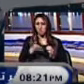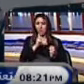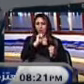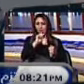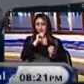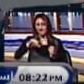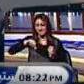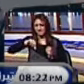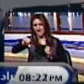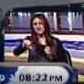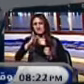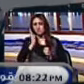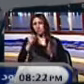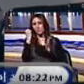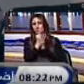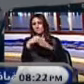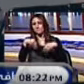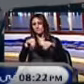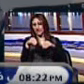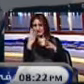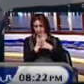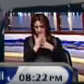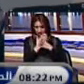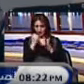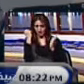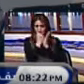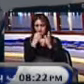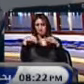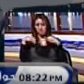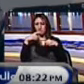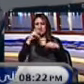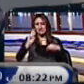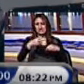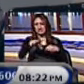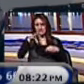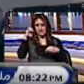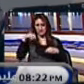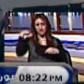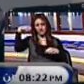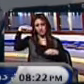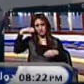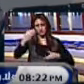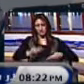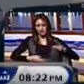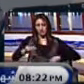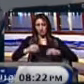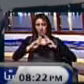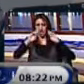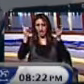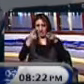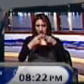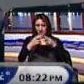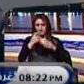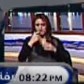الأسواق على أنها لحوم سليمة، وده برضو بيعرض حياة الكثيرين للخطر. معنا على التليفون الدكتور حسن شفيق رئيس الإدارة العامة